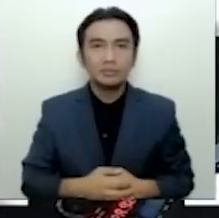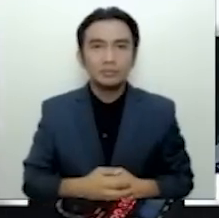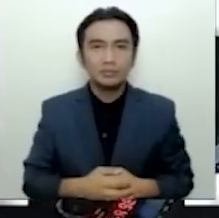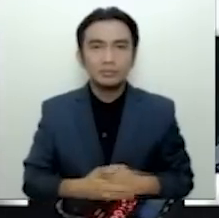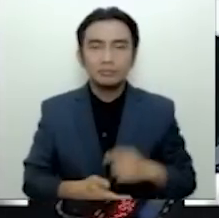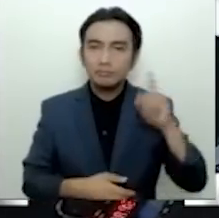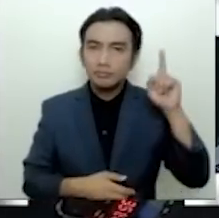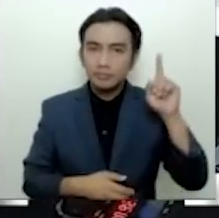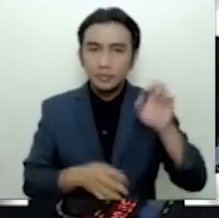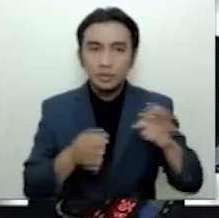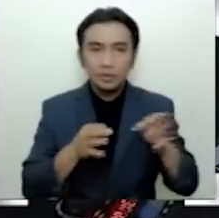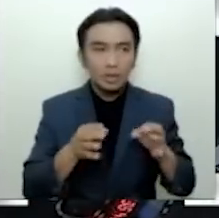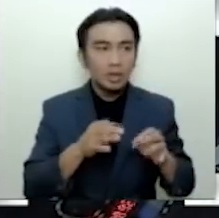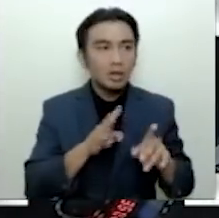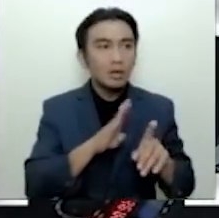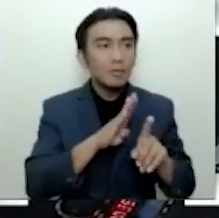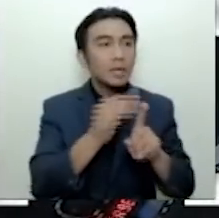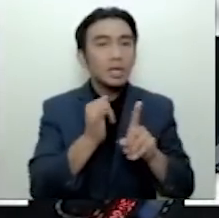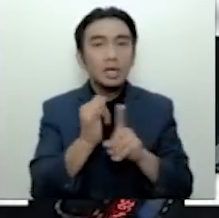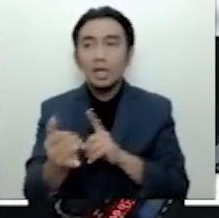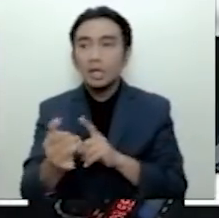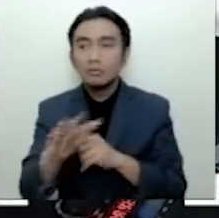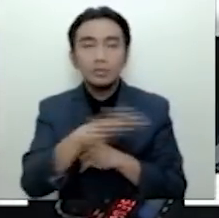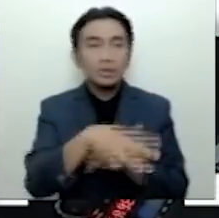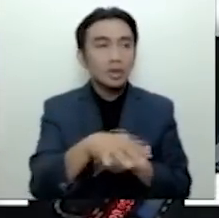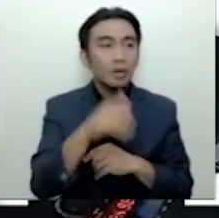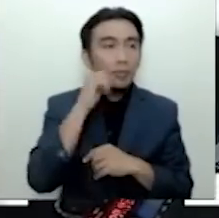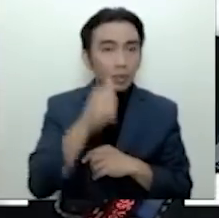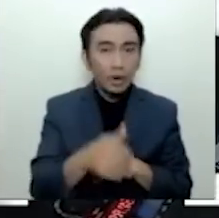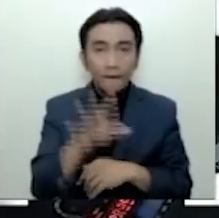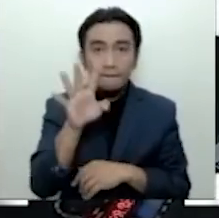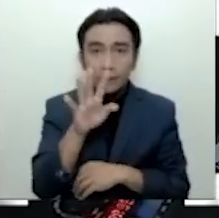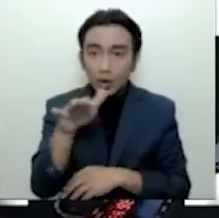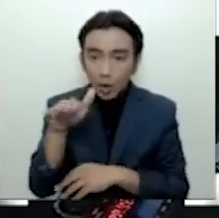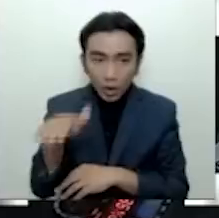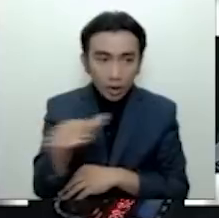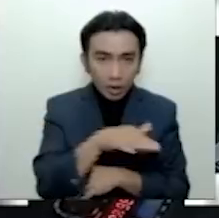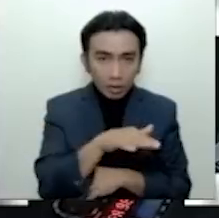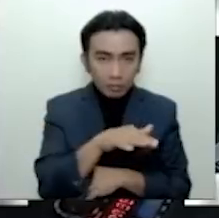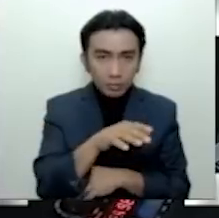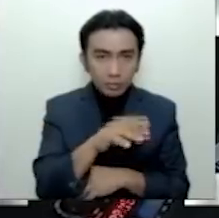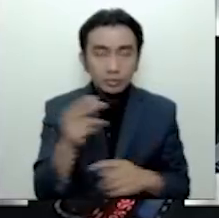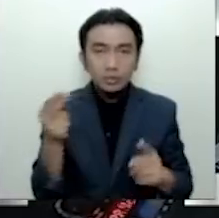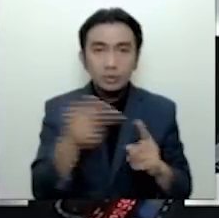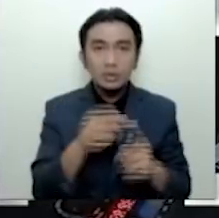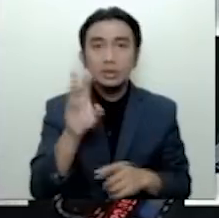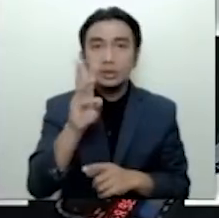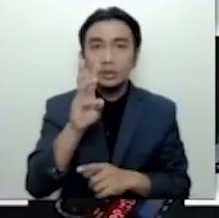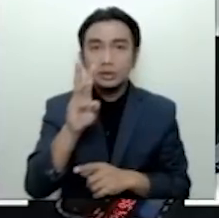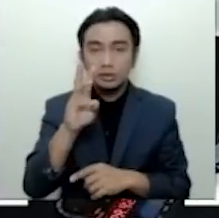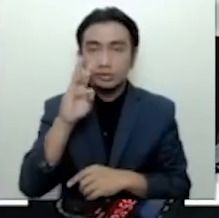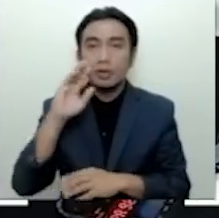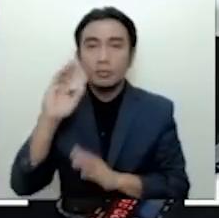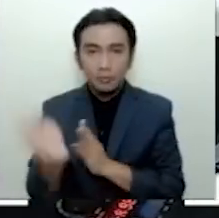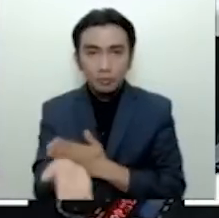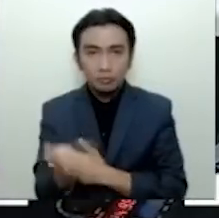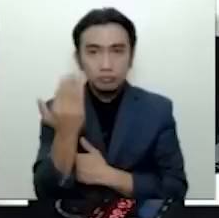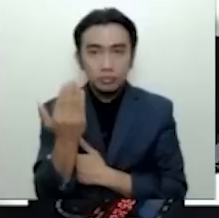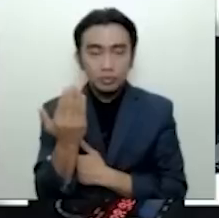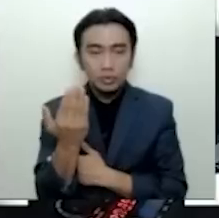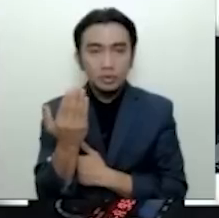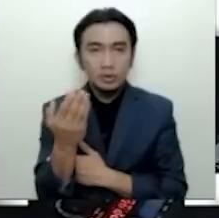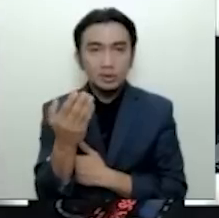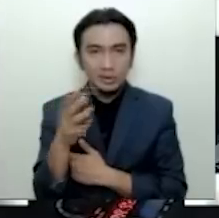bukas po mula alas 4 ng hapon hanggang alas 6 po ng umaga, tayo po